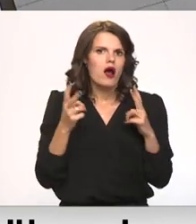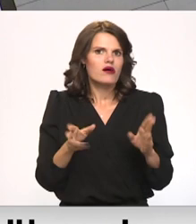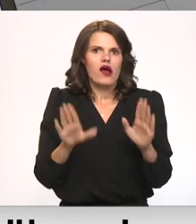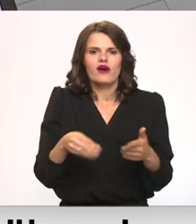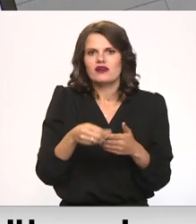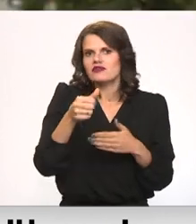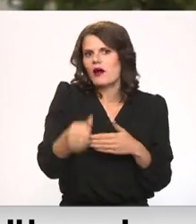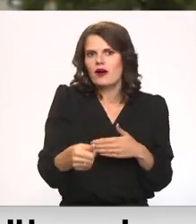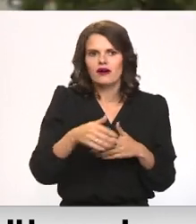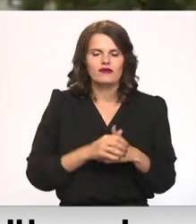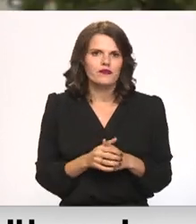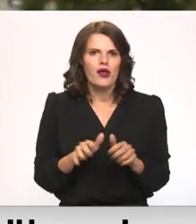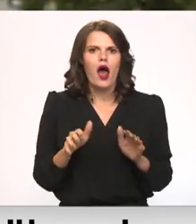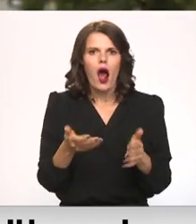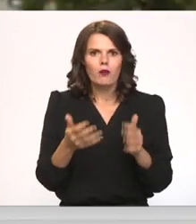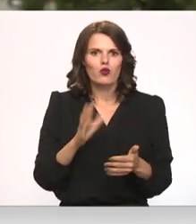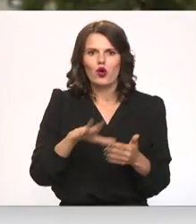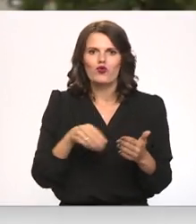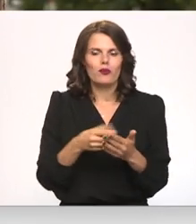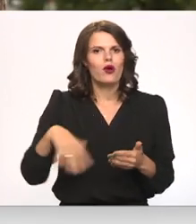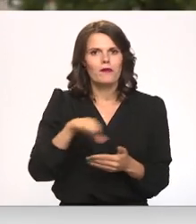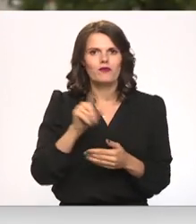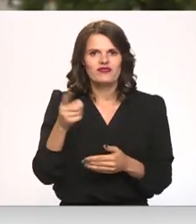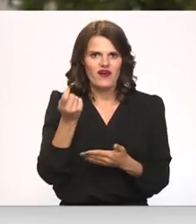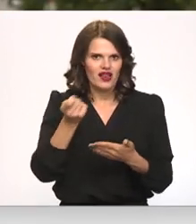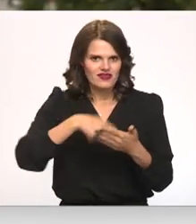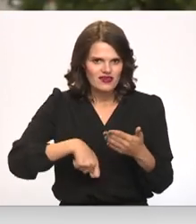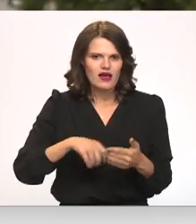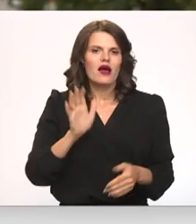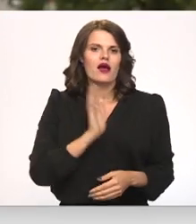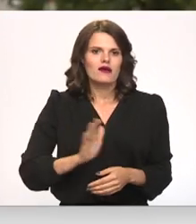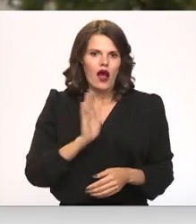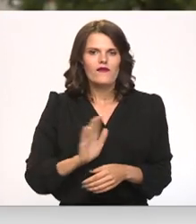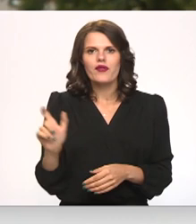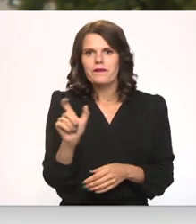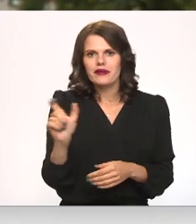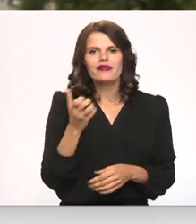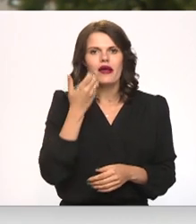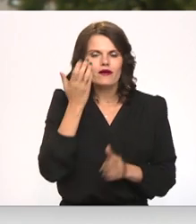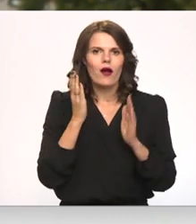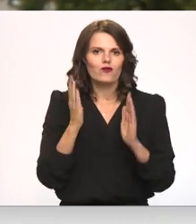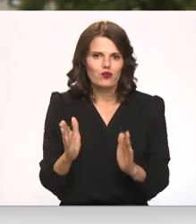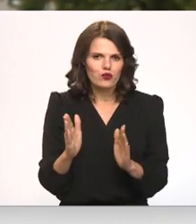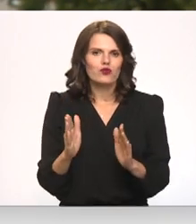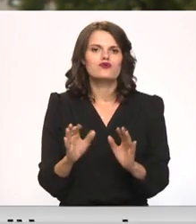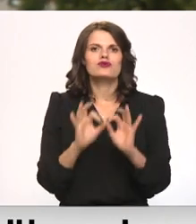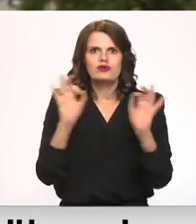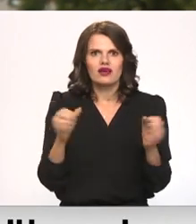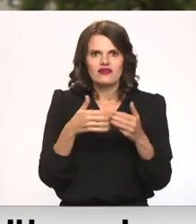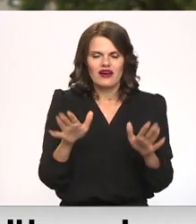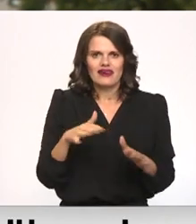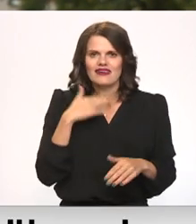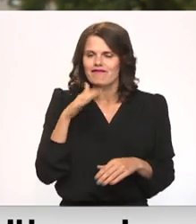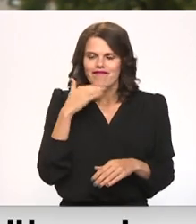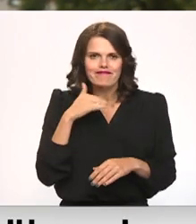maksātspēju. Apkuri mums joprojām nav pieslēgta, protams, ka gaidam to mirkli, kad mums būs jāslēdz iekšā, ar bažām